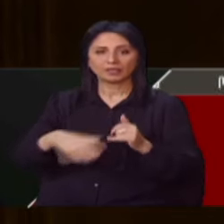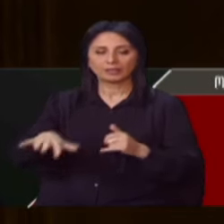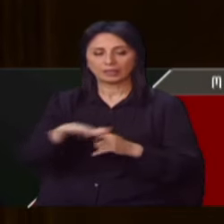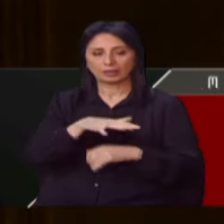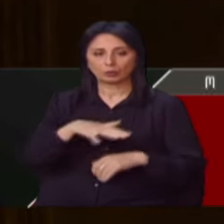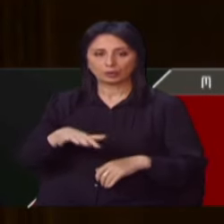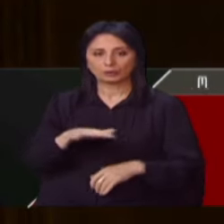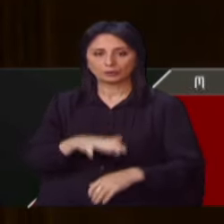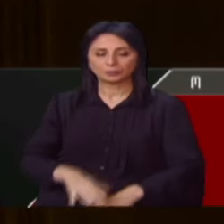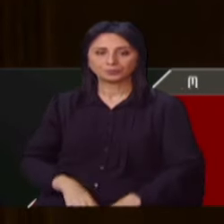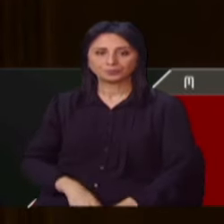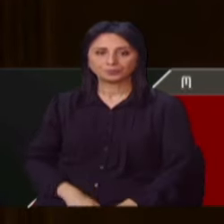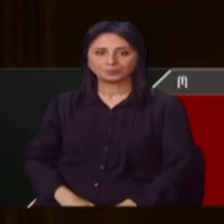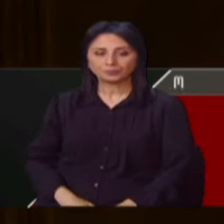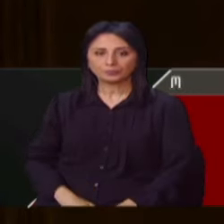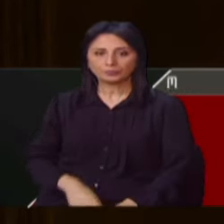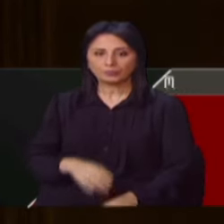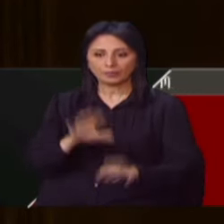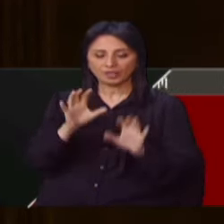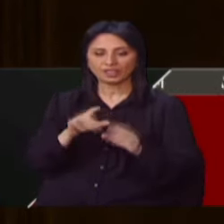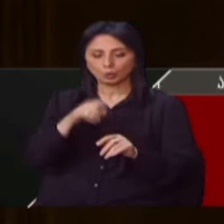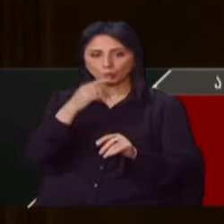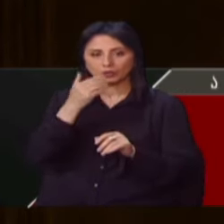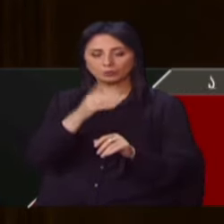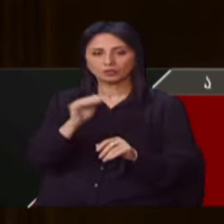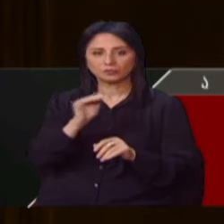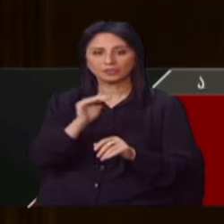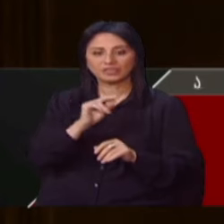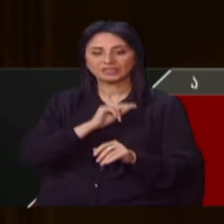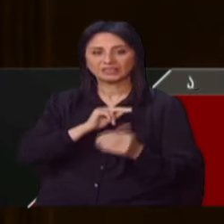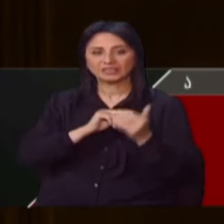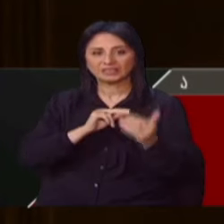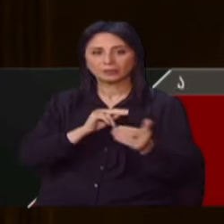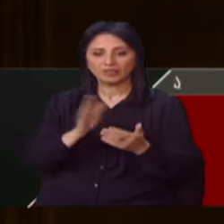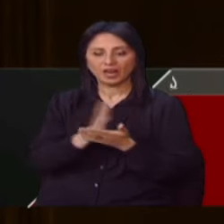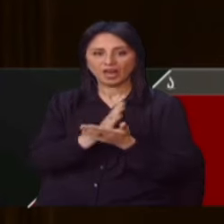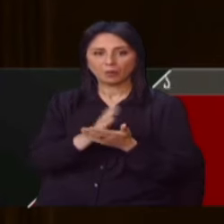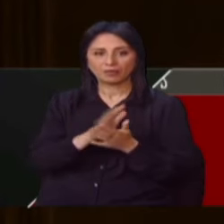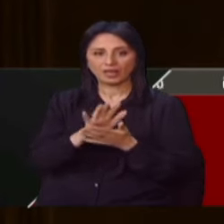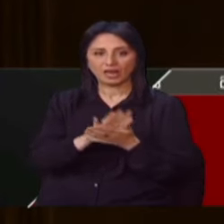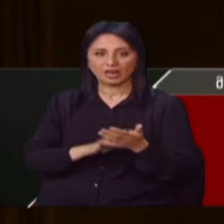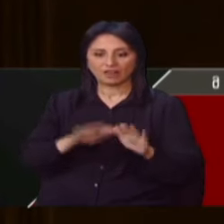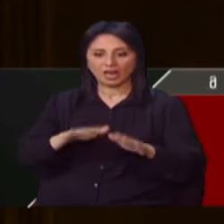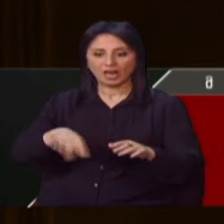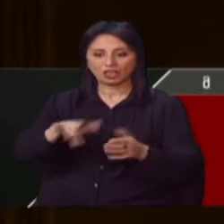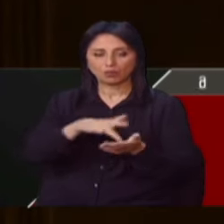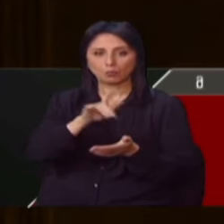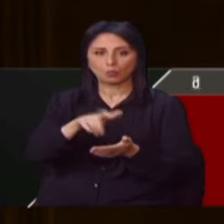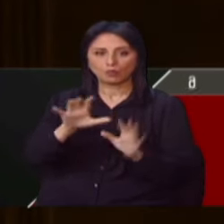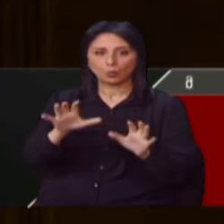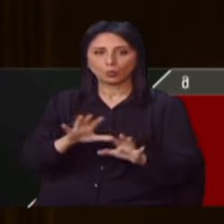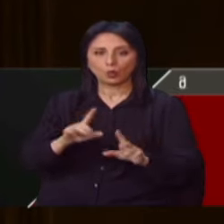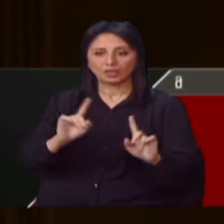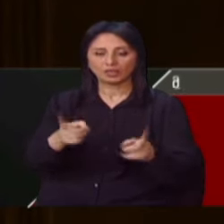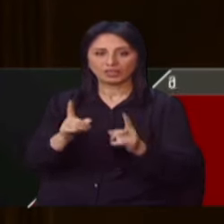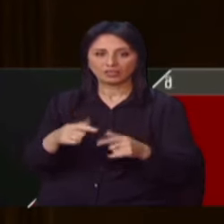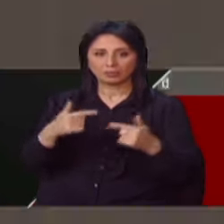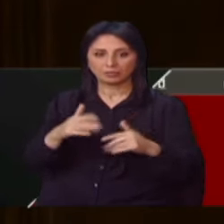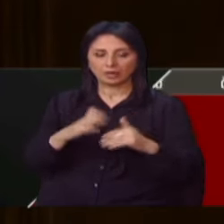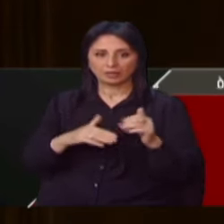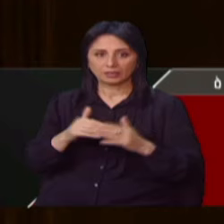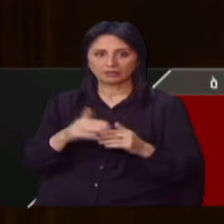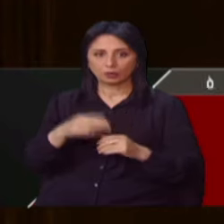ტერიტორიებზე უკანონო დისლოცირებული რუსეთის უშრობის ფედერალური სამსახურის დანაყოფები განაგზობდნენ ადგილობრივი მოსახლეობის უკანონო დაკავების